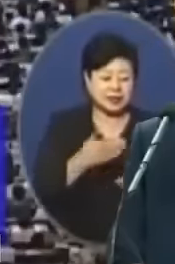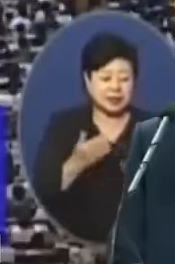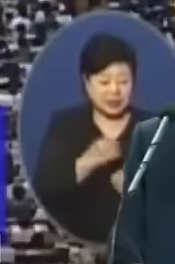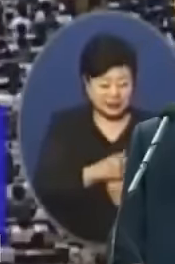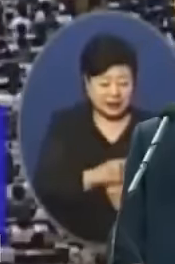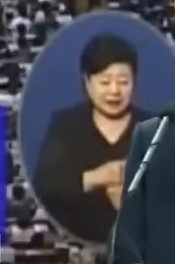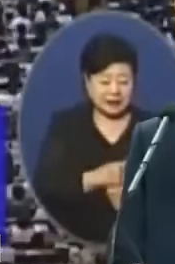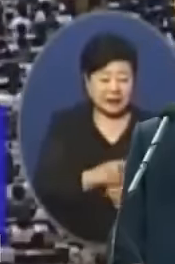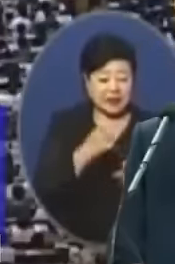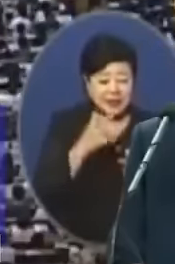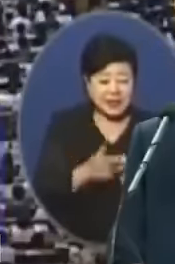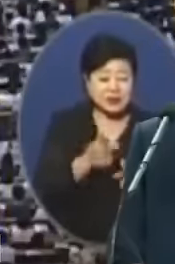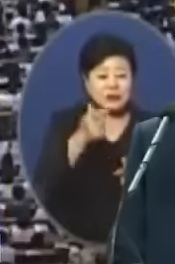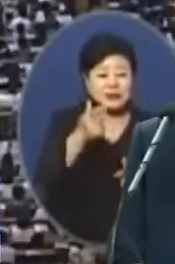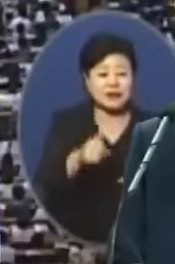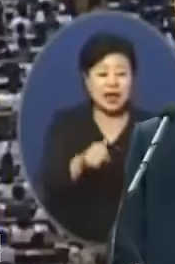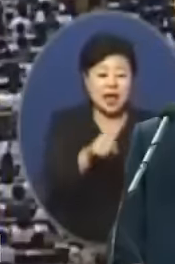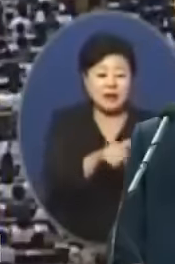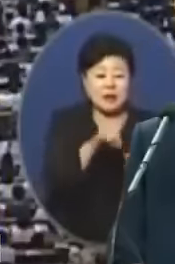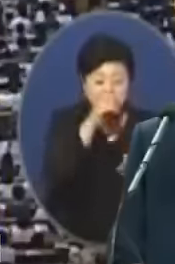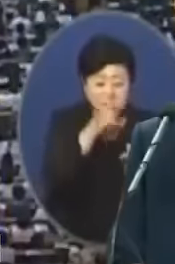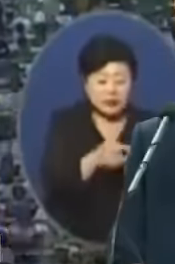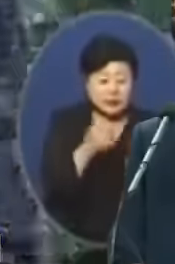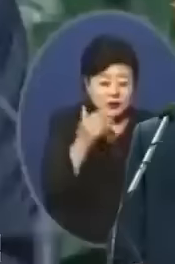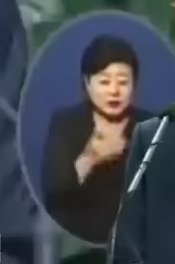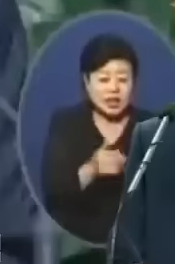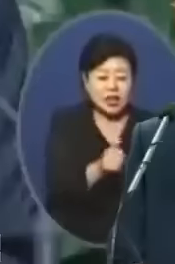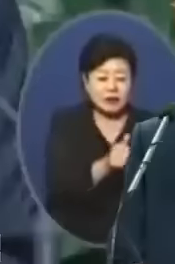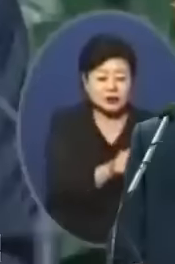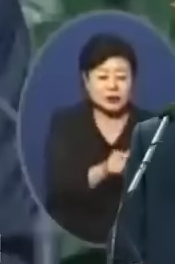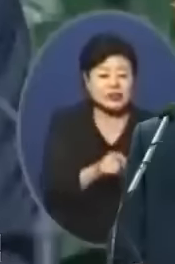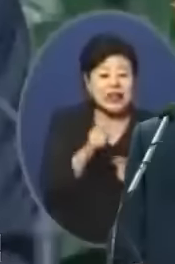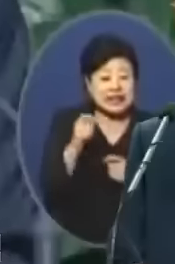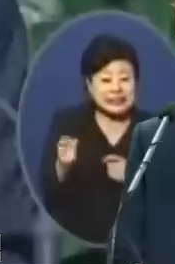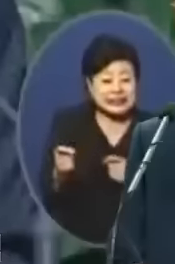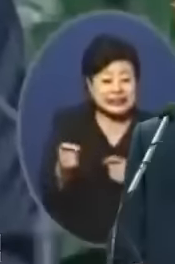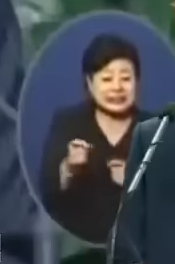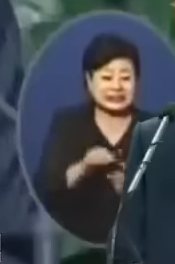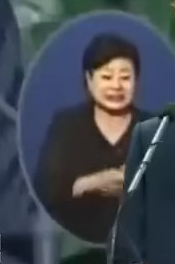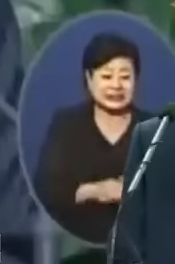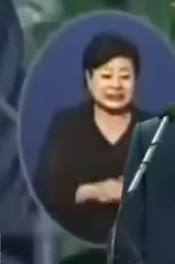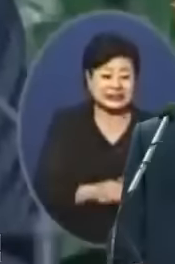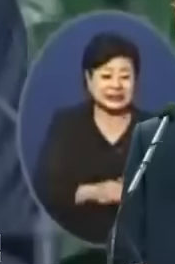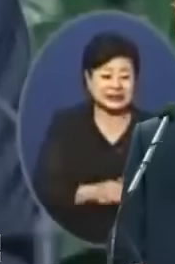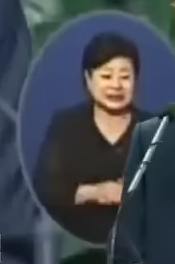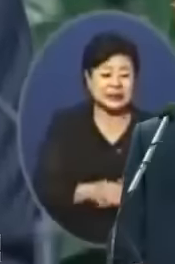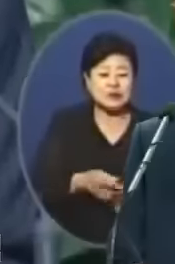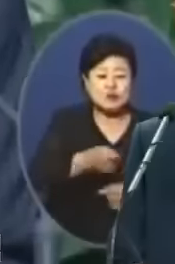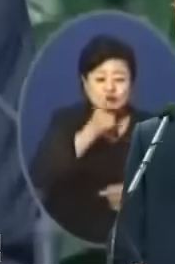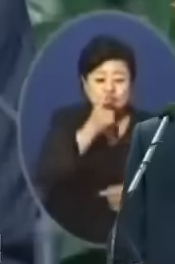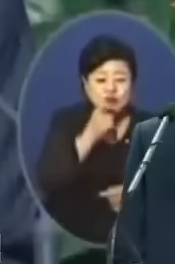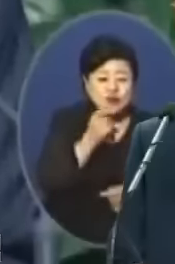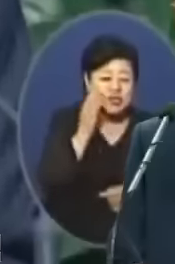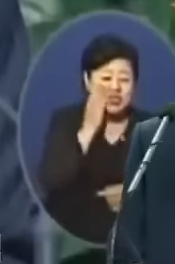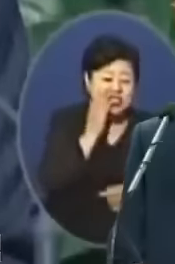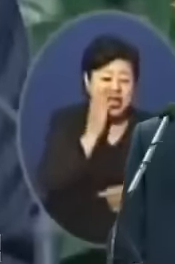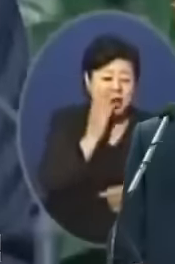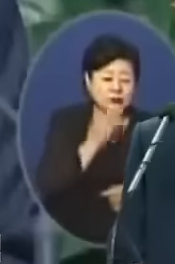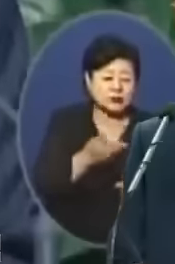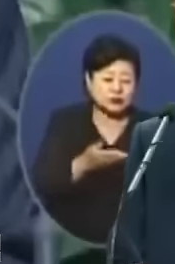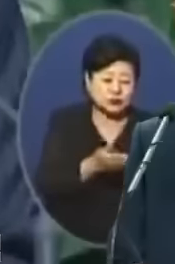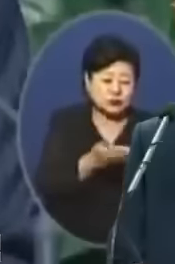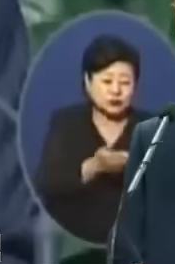일한다. 예수님과 같이 있고 예수님께 붙어있는 가지면 물기와 양분을